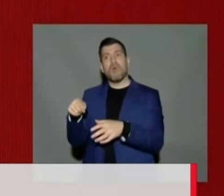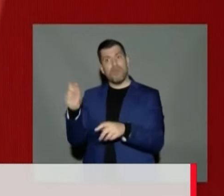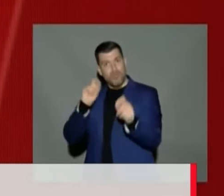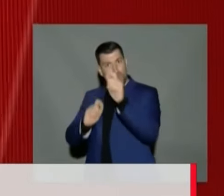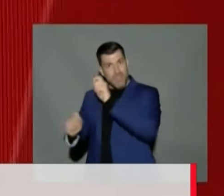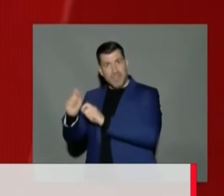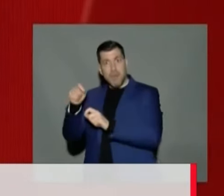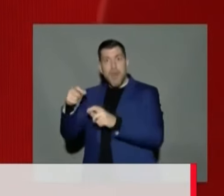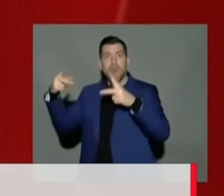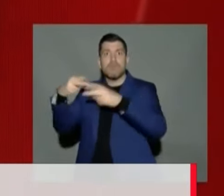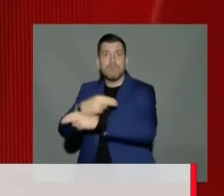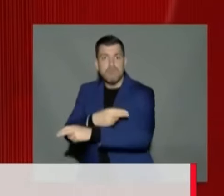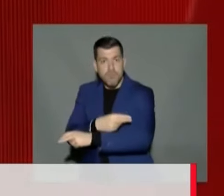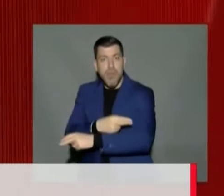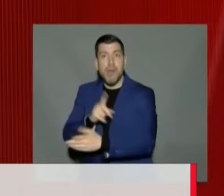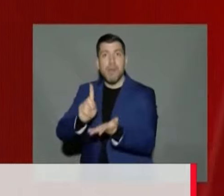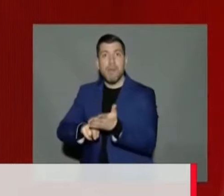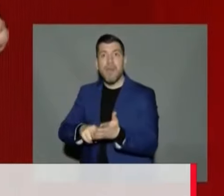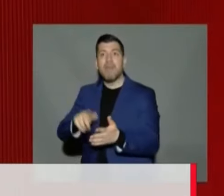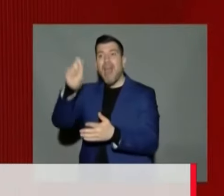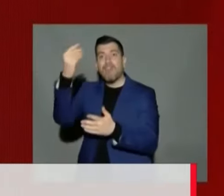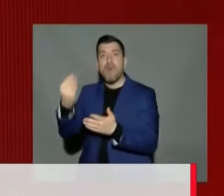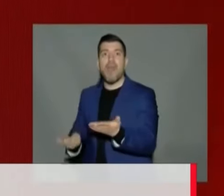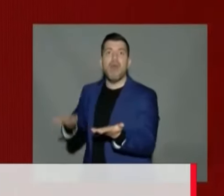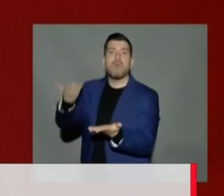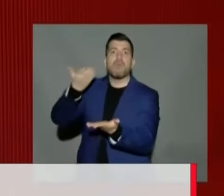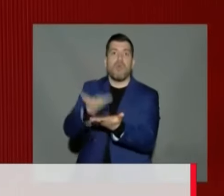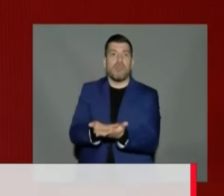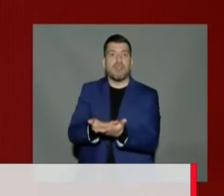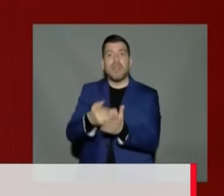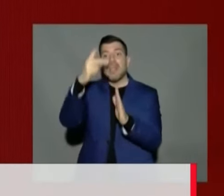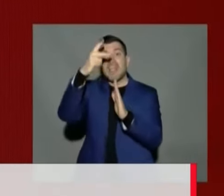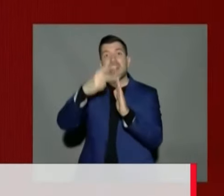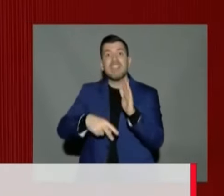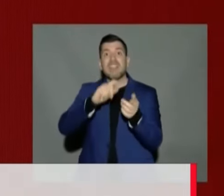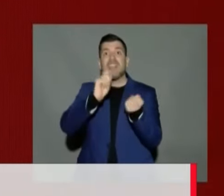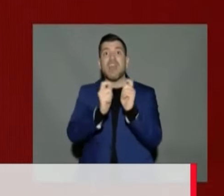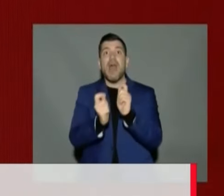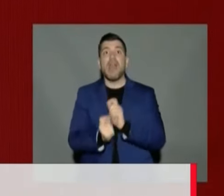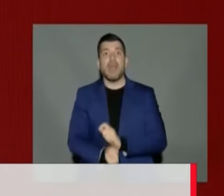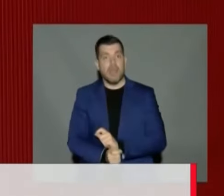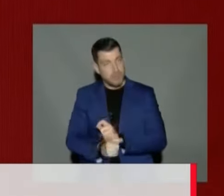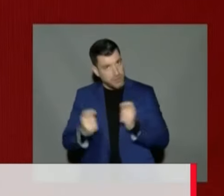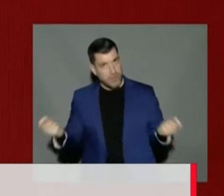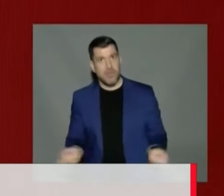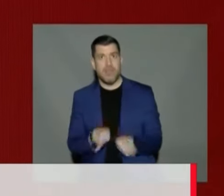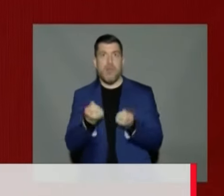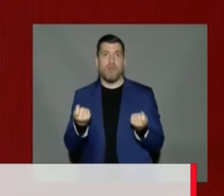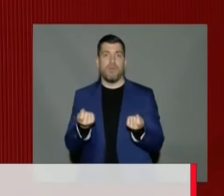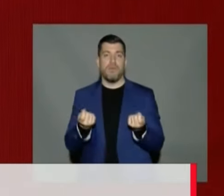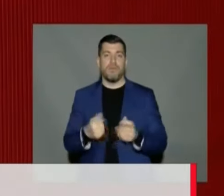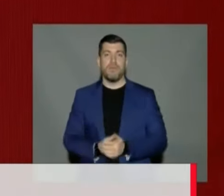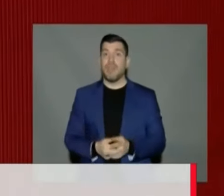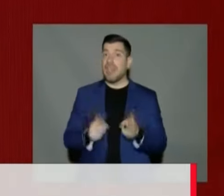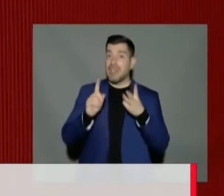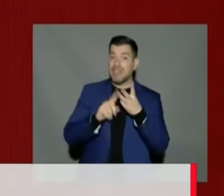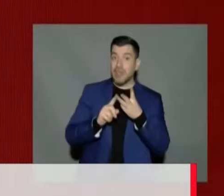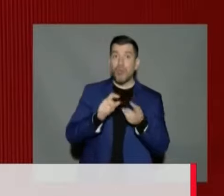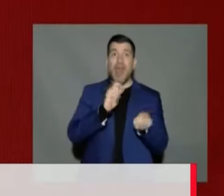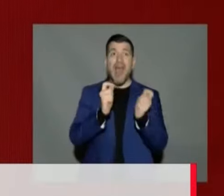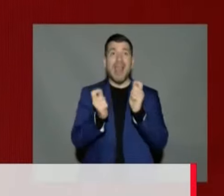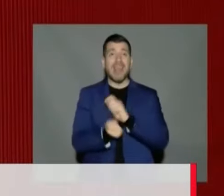μια μελετημένη και συγκροτημένη πρόταση για όσες καταστατικές αλλαγές πρέπει να προχωρήσουμε. Τρίτον, οι αλλαγές